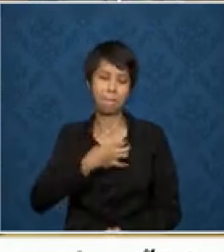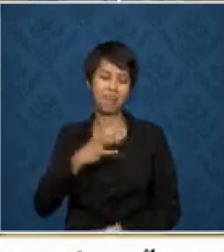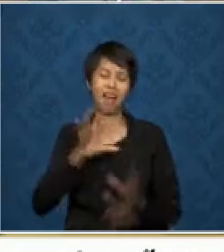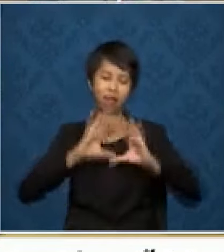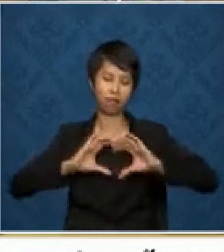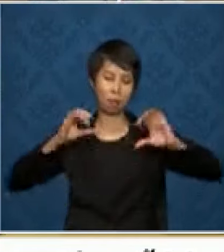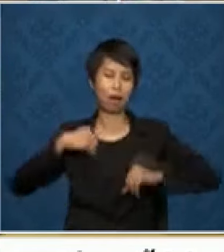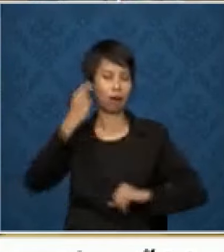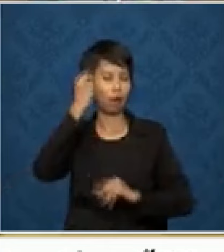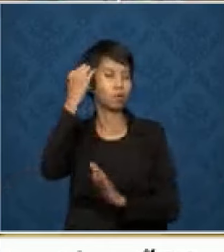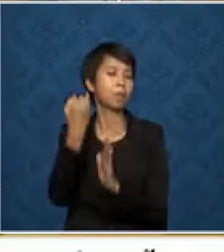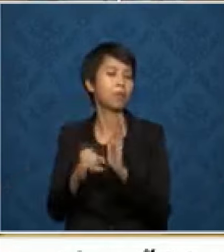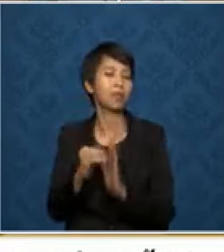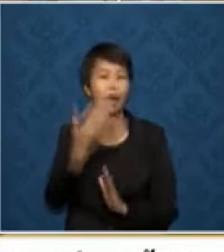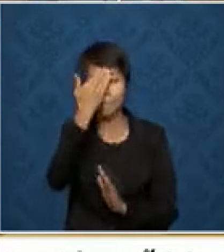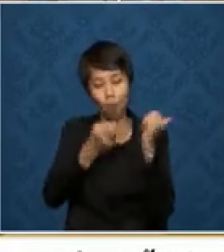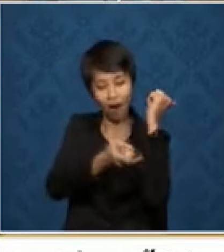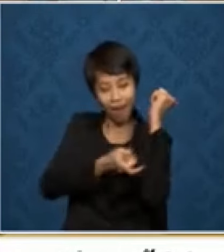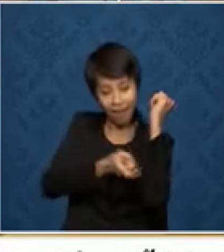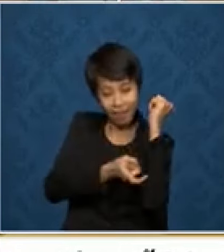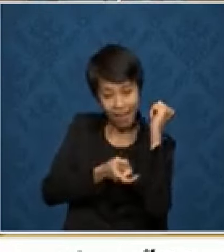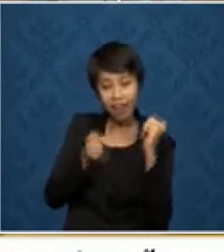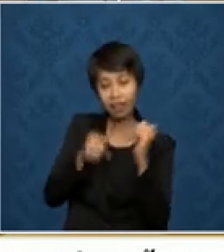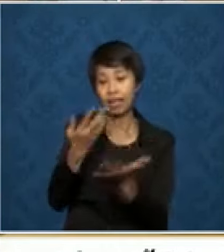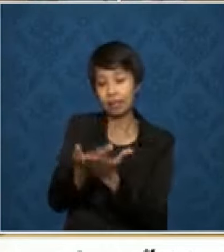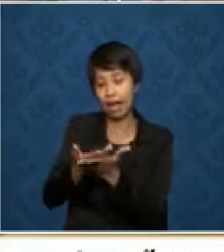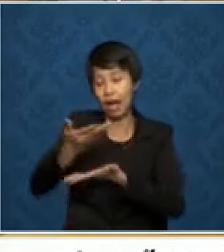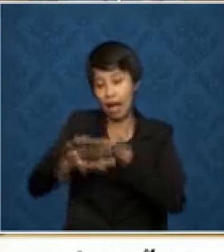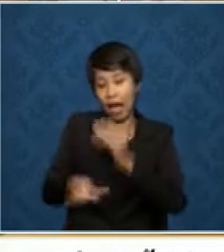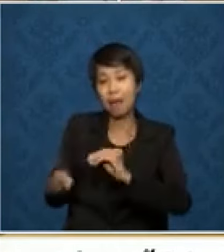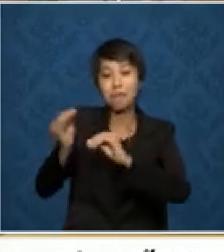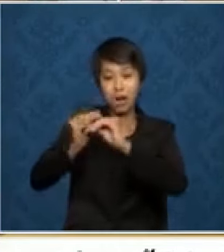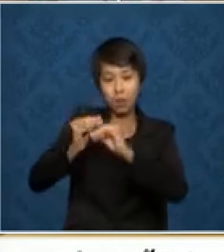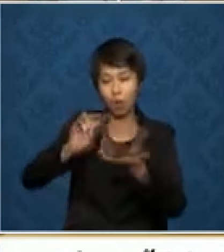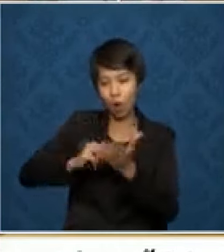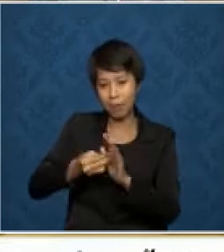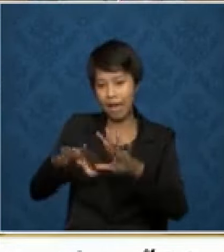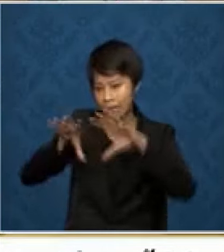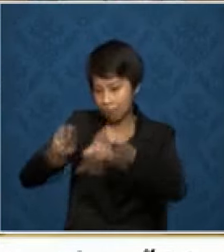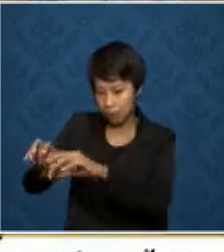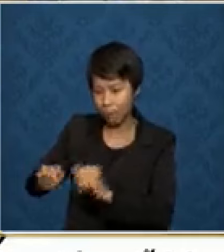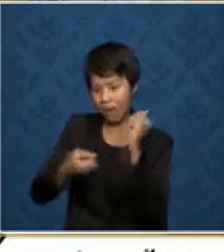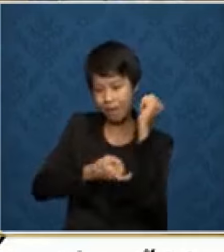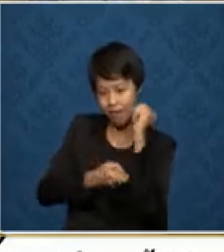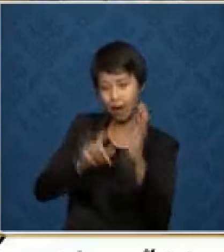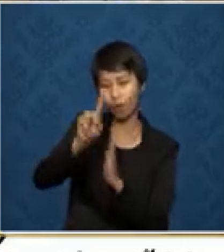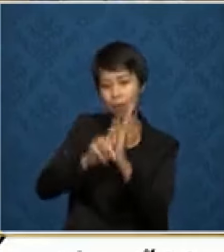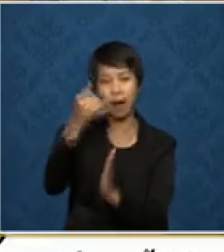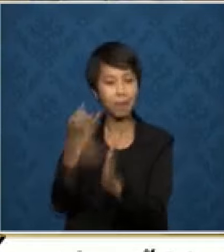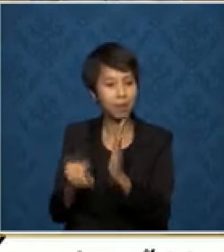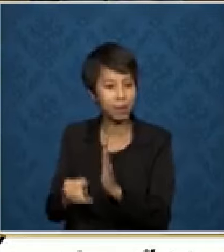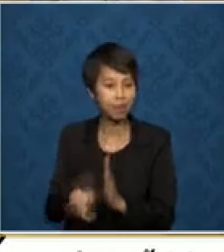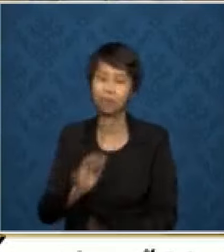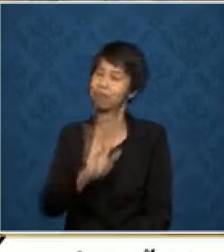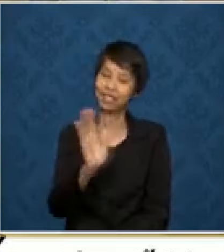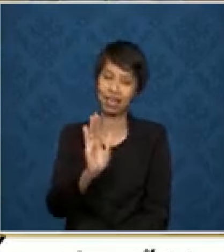ทางว่าที่ยางขึ้นพมปบยางเถื่อนอย่างเดียวถ้ายางขึ้นเพราะปราบยางเถื่อนอย่างเดียวยางมันต้องขึ้นมานานแล้ว